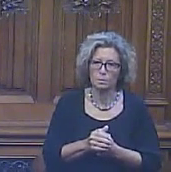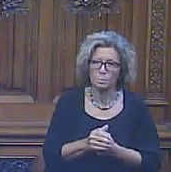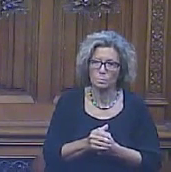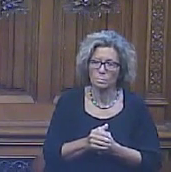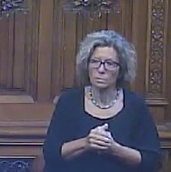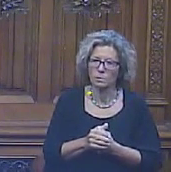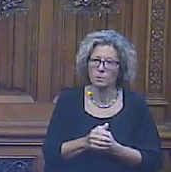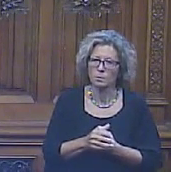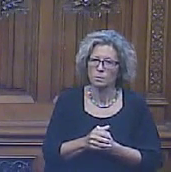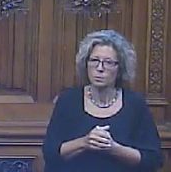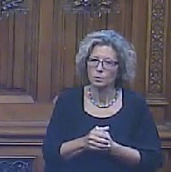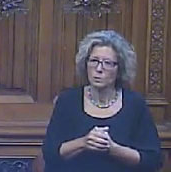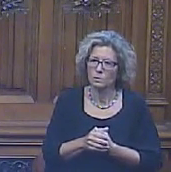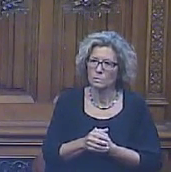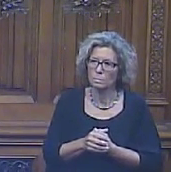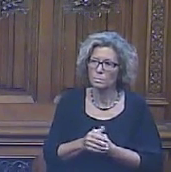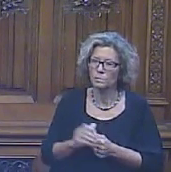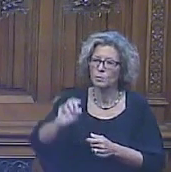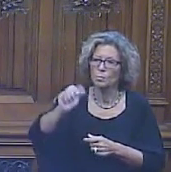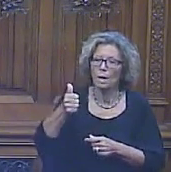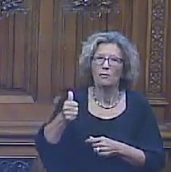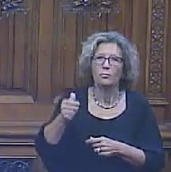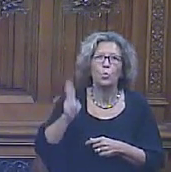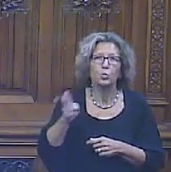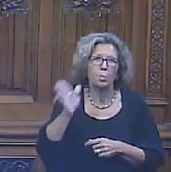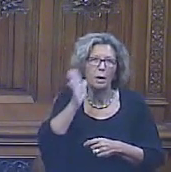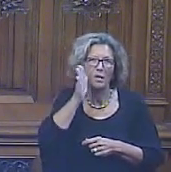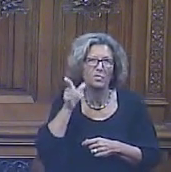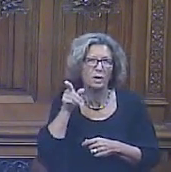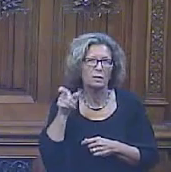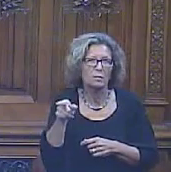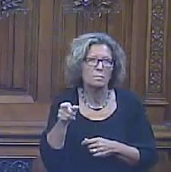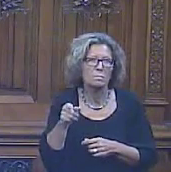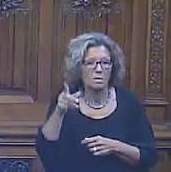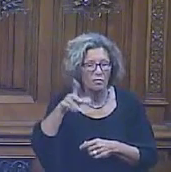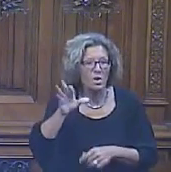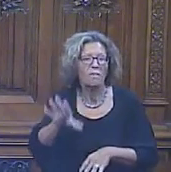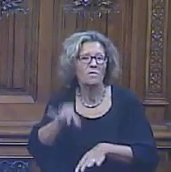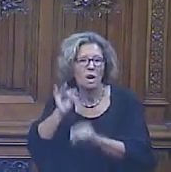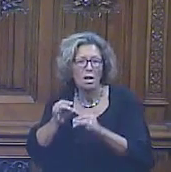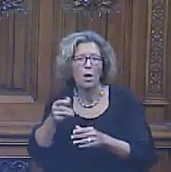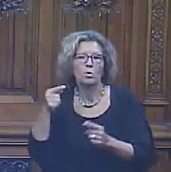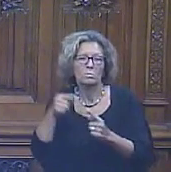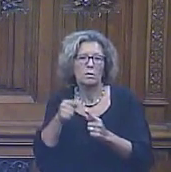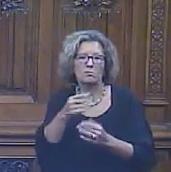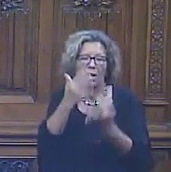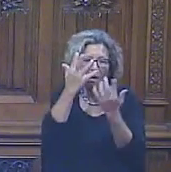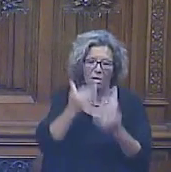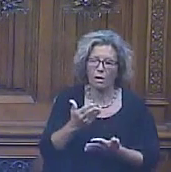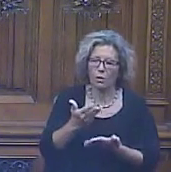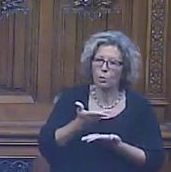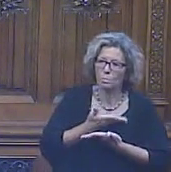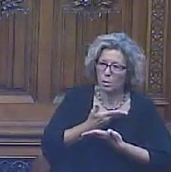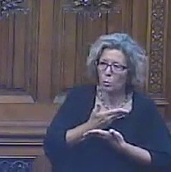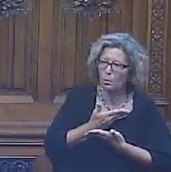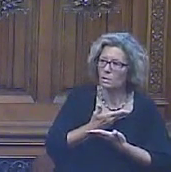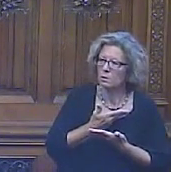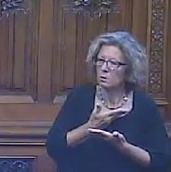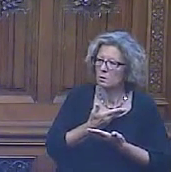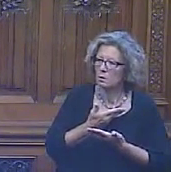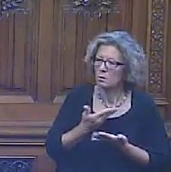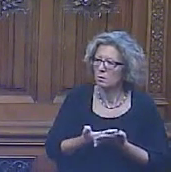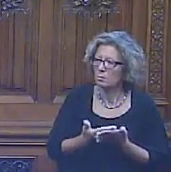Herren, am 11. Oktober werden Sie vom Wähler auch die Rechnung dafür präsentiert